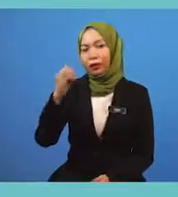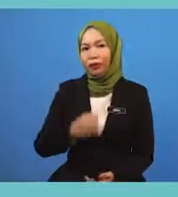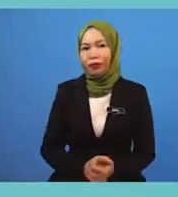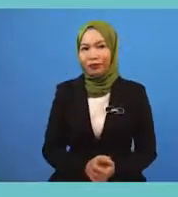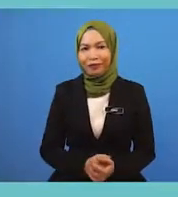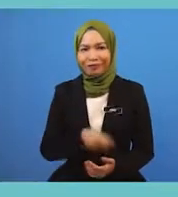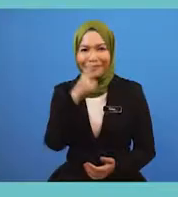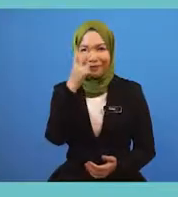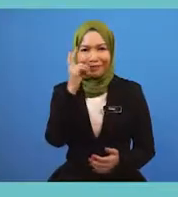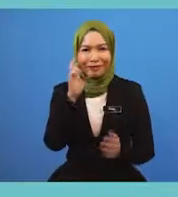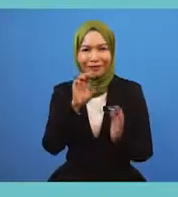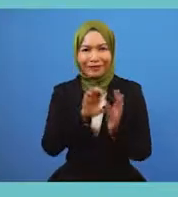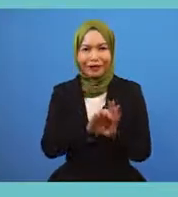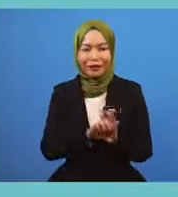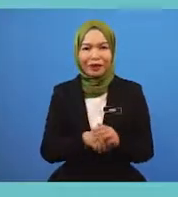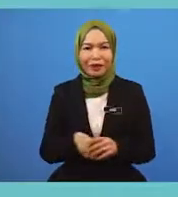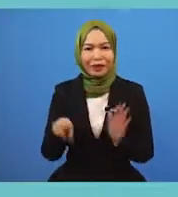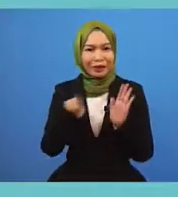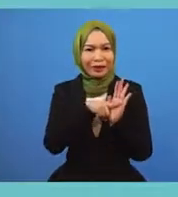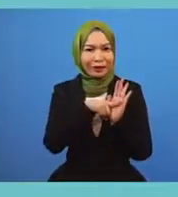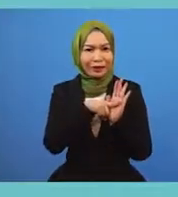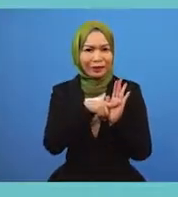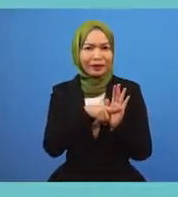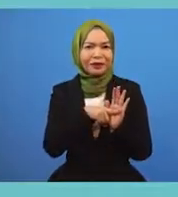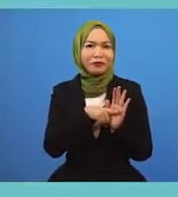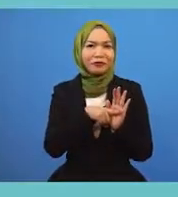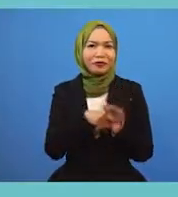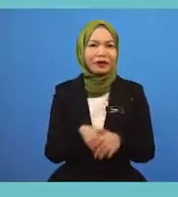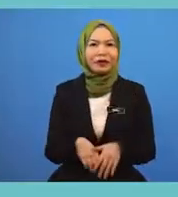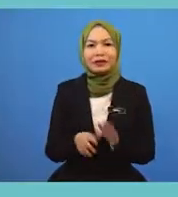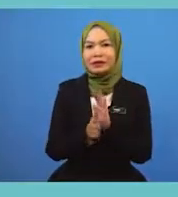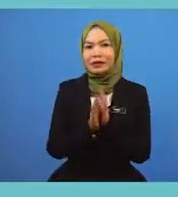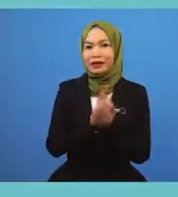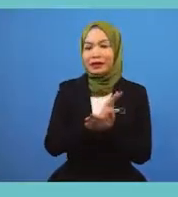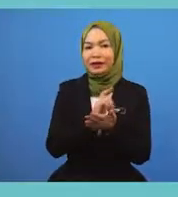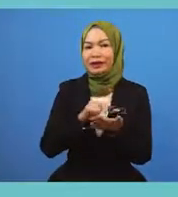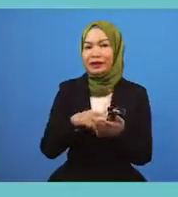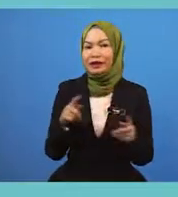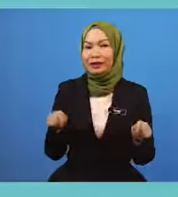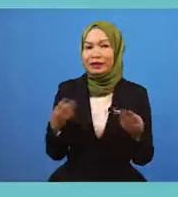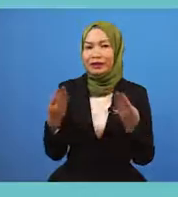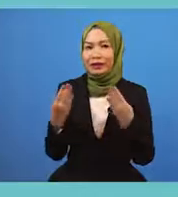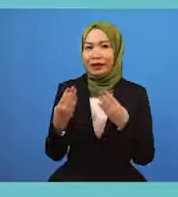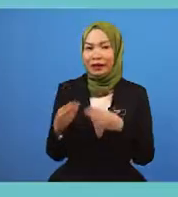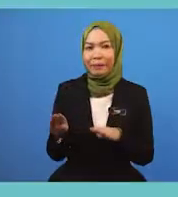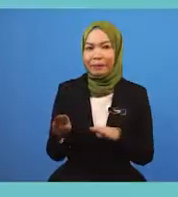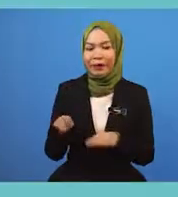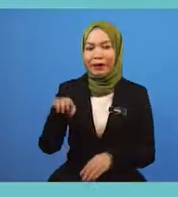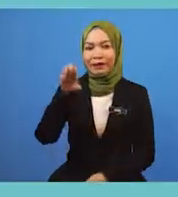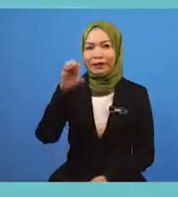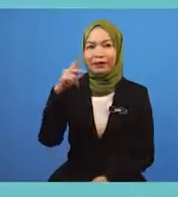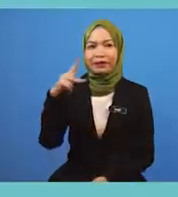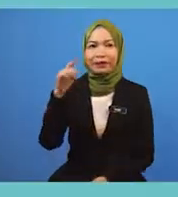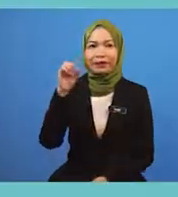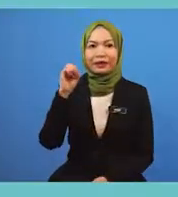kan? Maka ini adalah tindak balas eksotermik. Kedua,